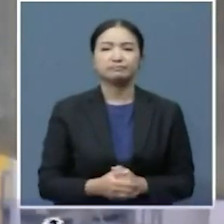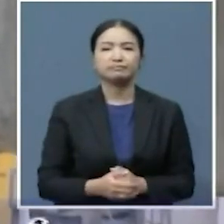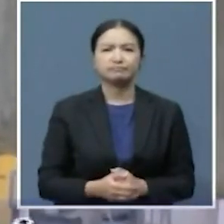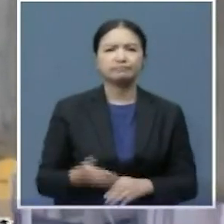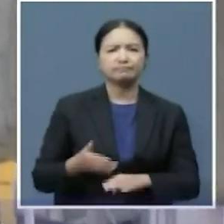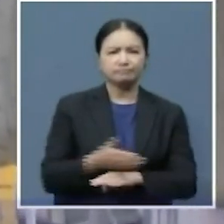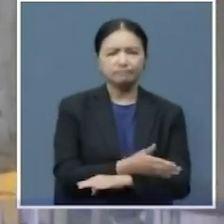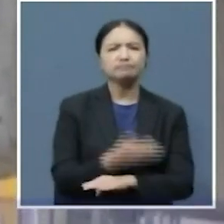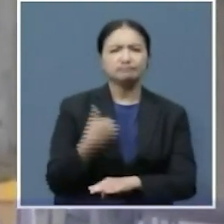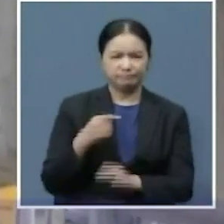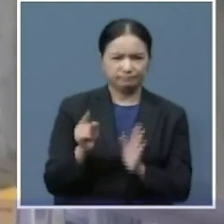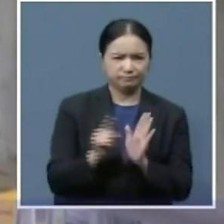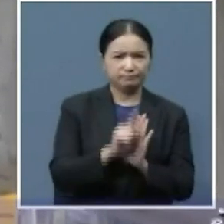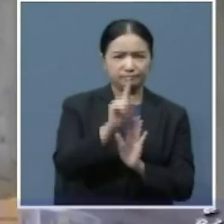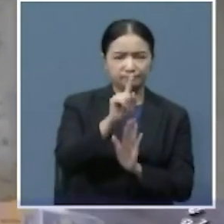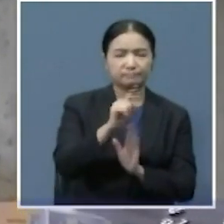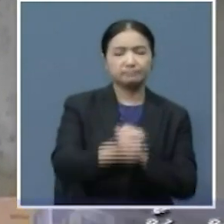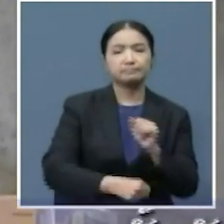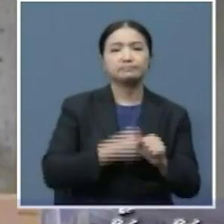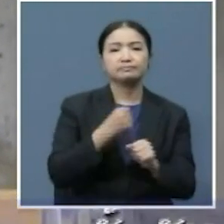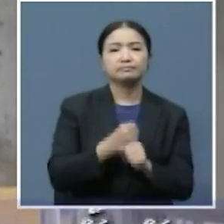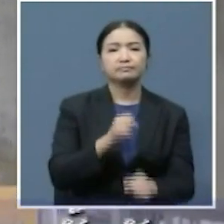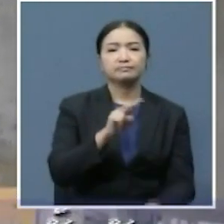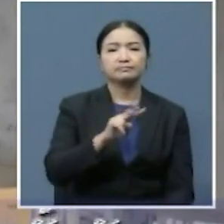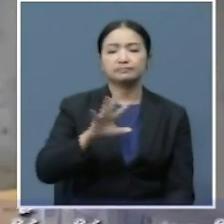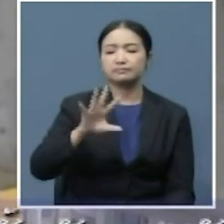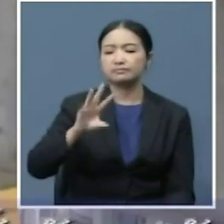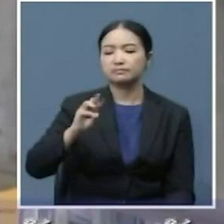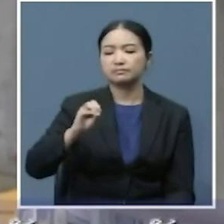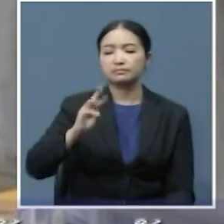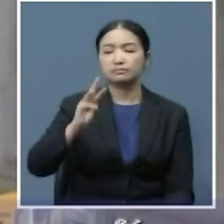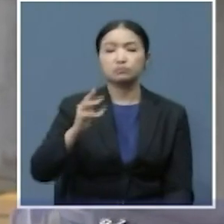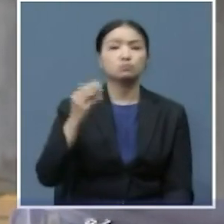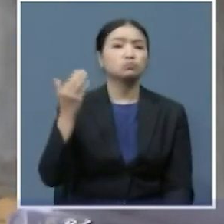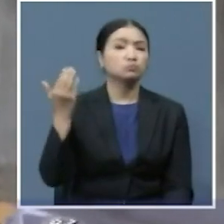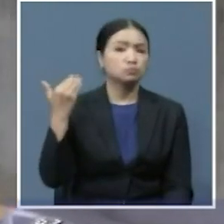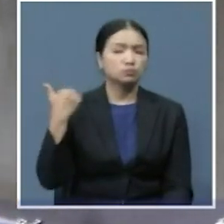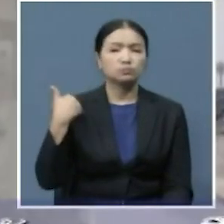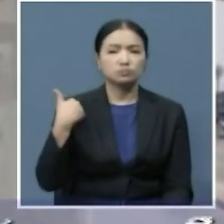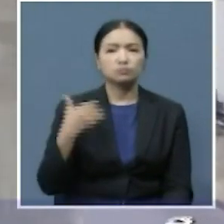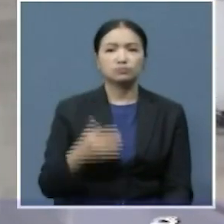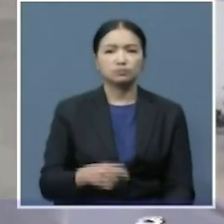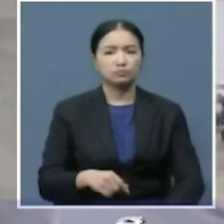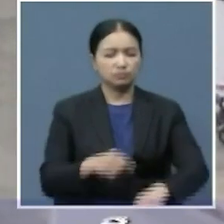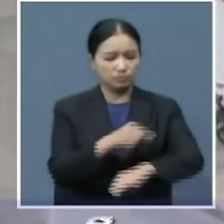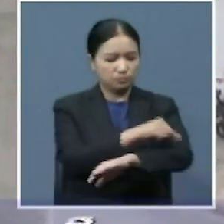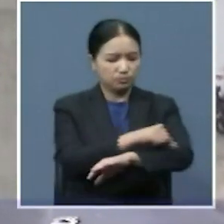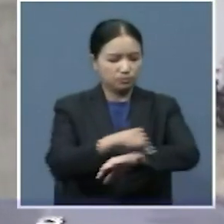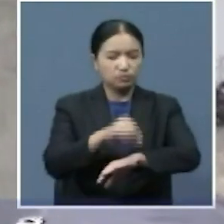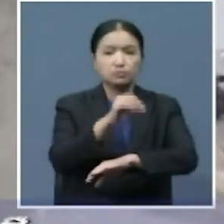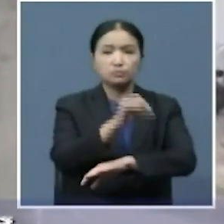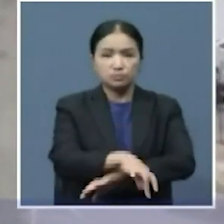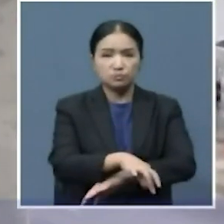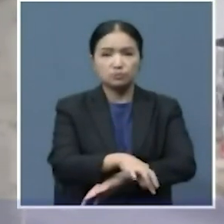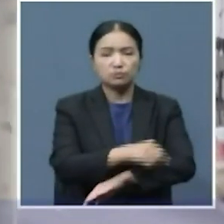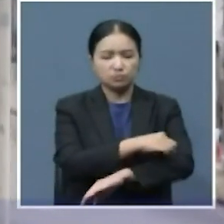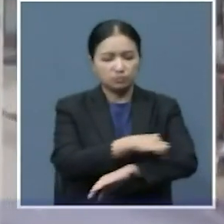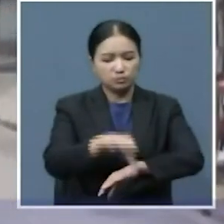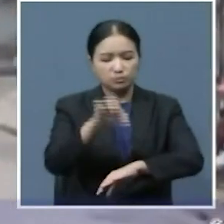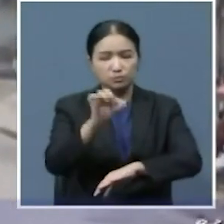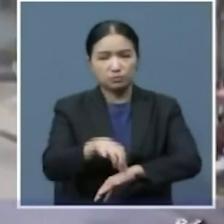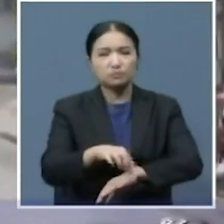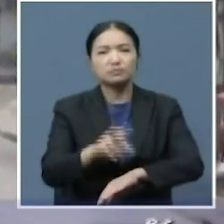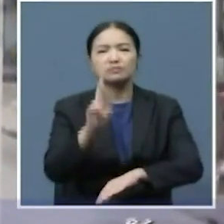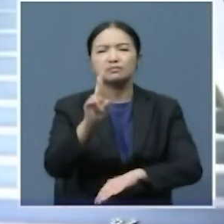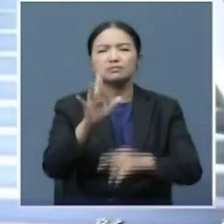พูก่อนหน้านี้เคยเกิดครั้งหนึ่งปลายปี2566ตอนนั้นเนี่ยนะคะรางจ่ายไฟร่วงลงมายาวกว่า3กิโลเมตร